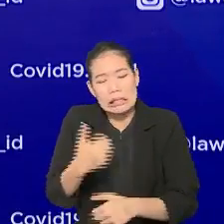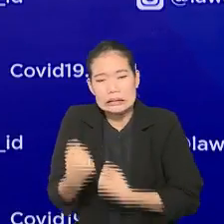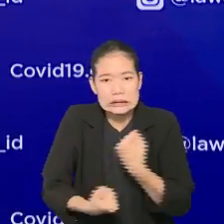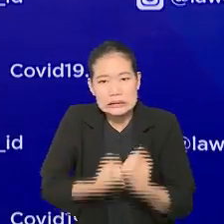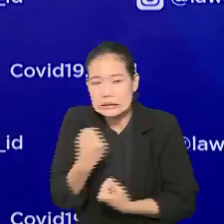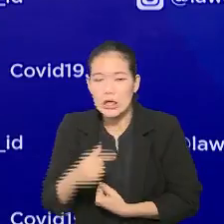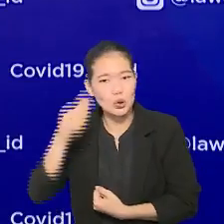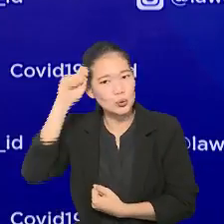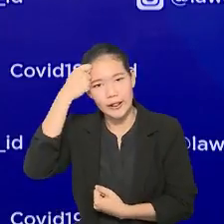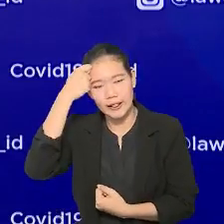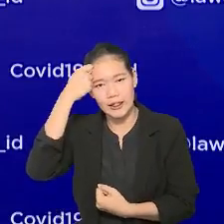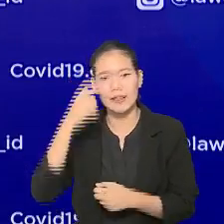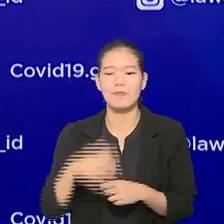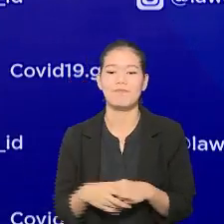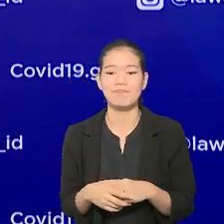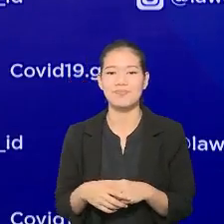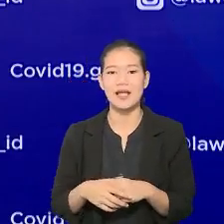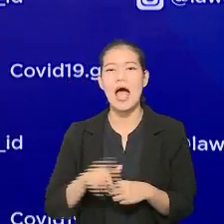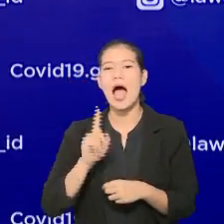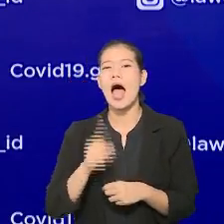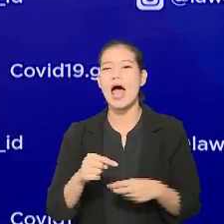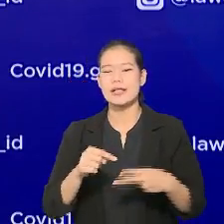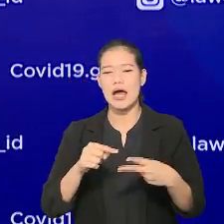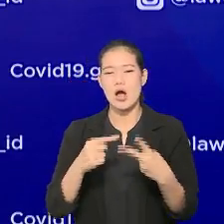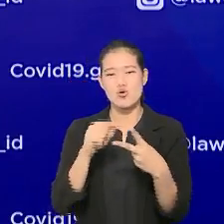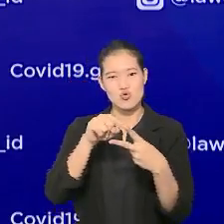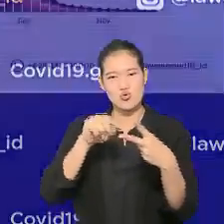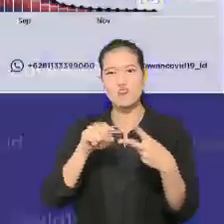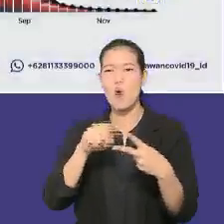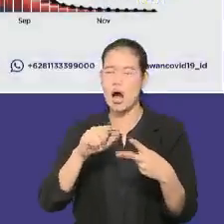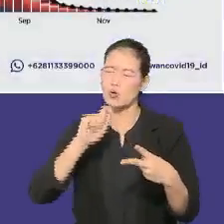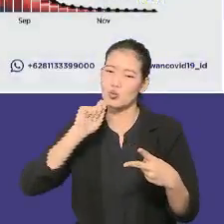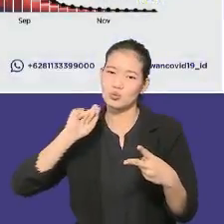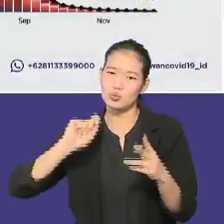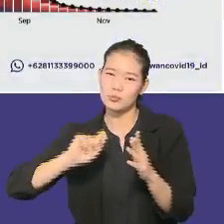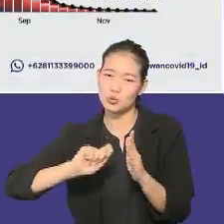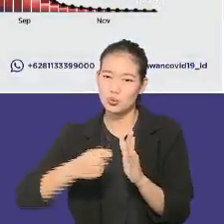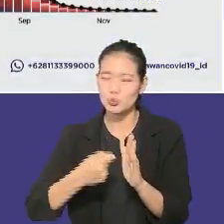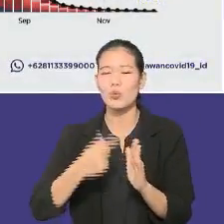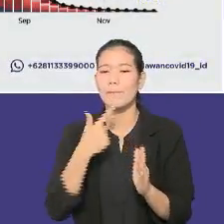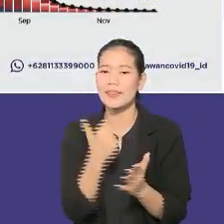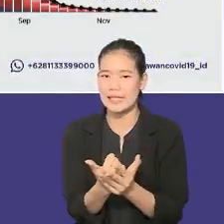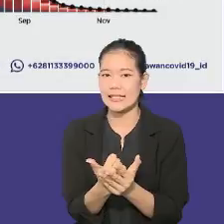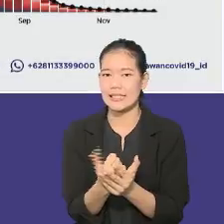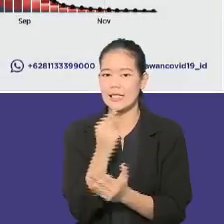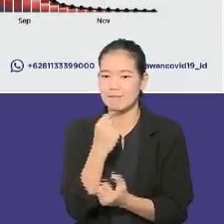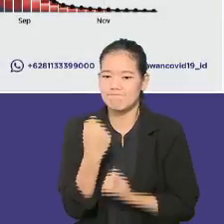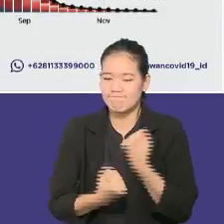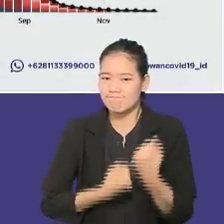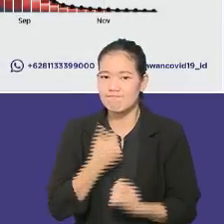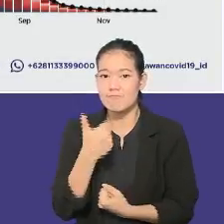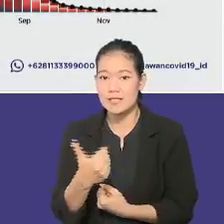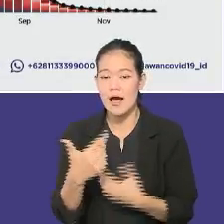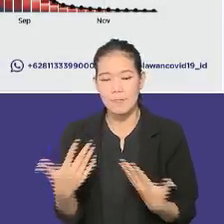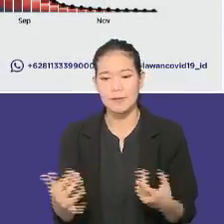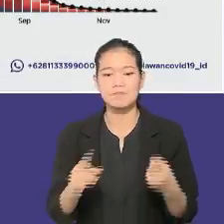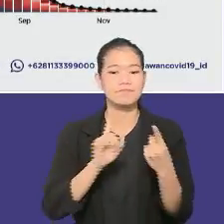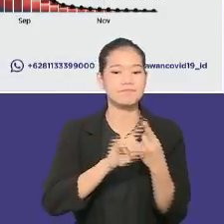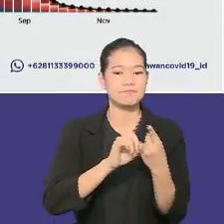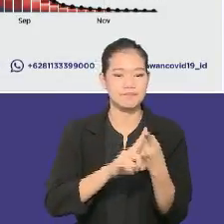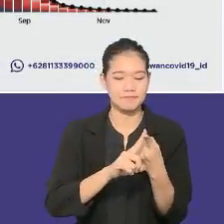kedua. Dua upaya kunci dalam mencegah naiknya kasus pasca Nataru yang akan datang